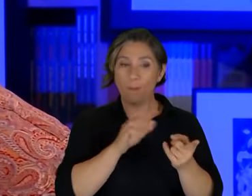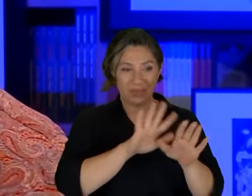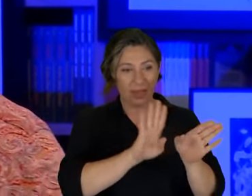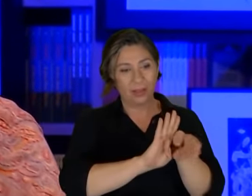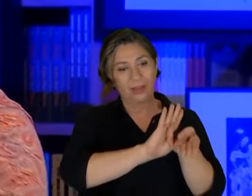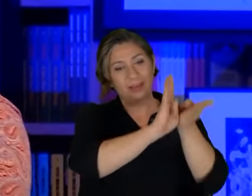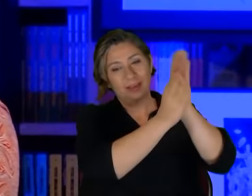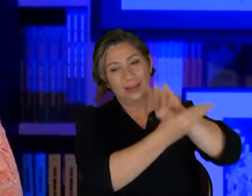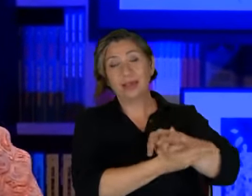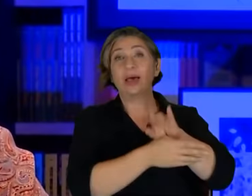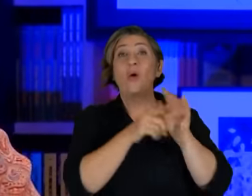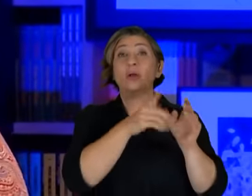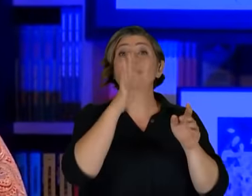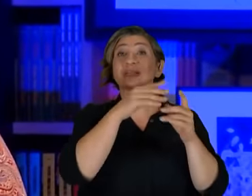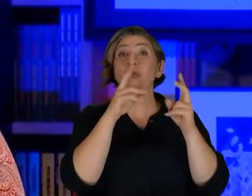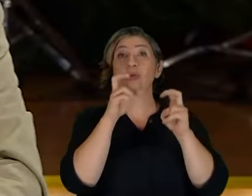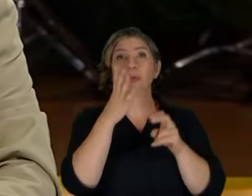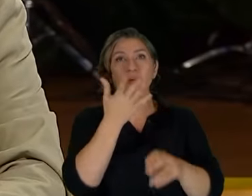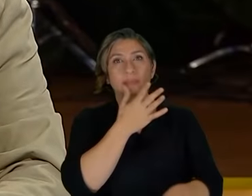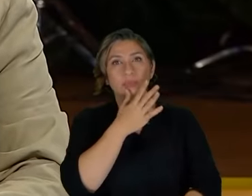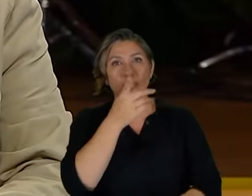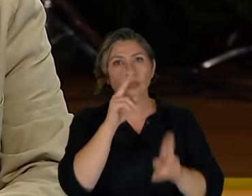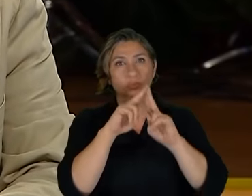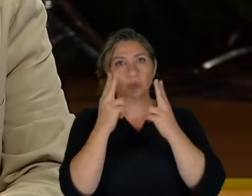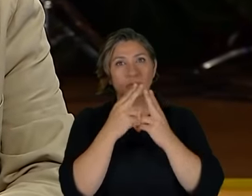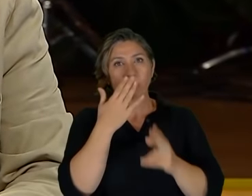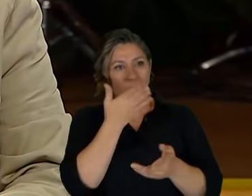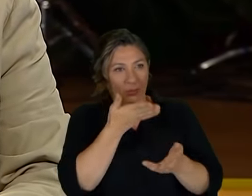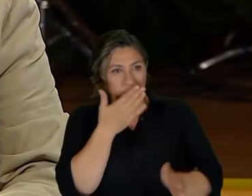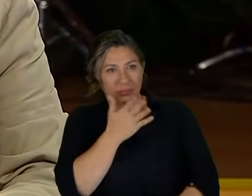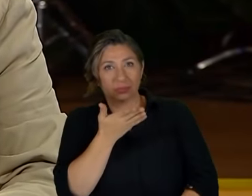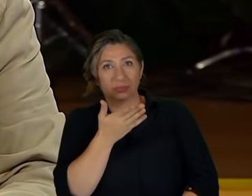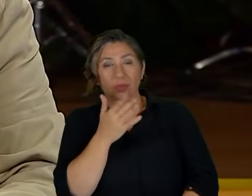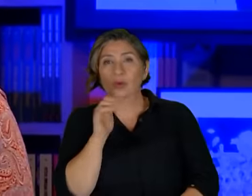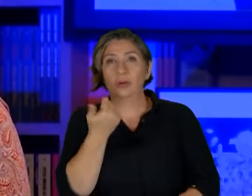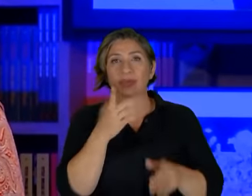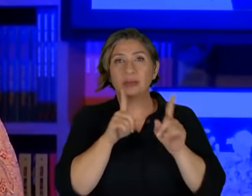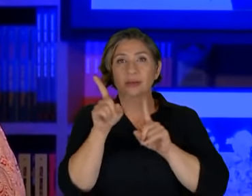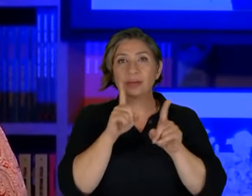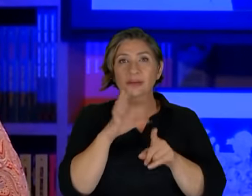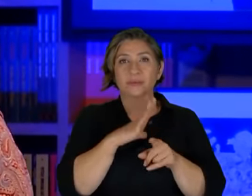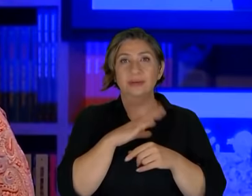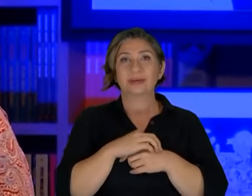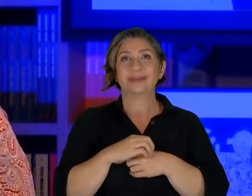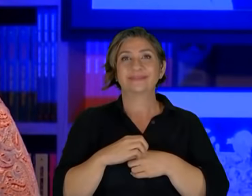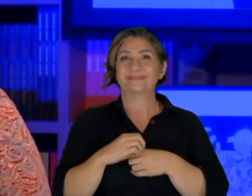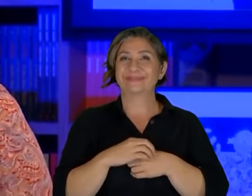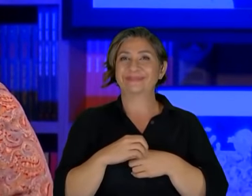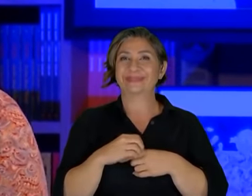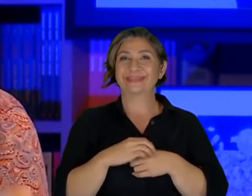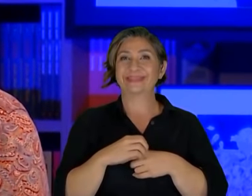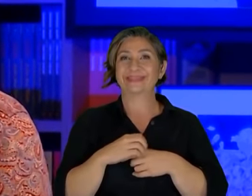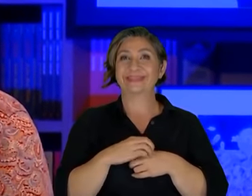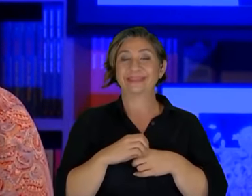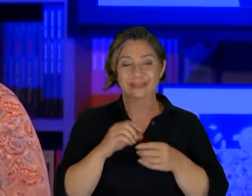bir tarafta tümüyle bir konu sen anlatıyor. Sen bunu nereden biliyorsun, dünyada yoktun? Önemli değil, internet var. Ondan sonra